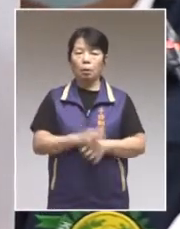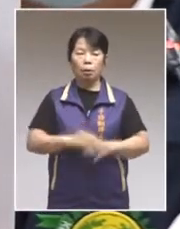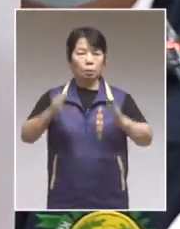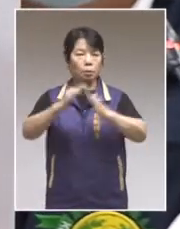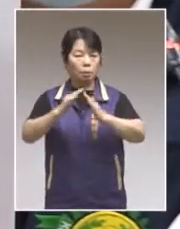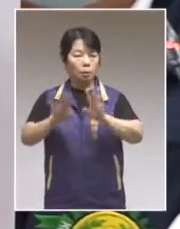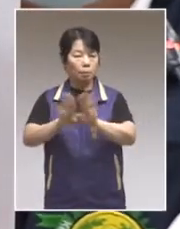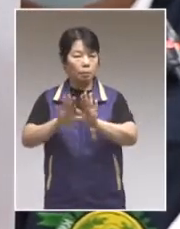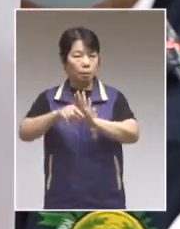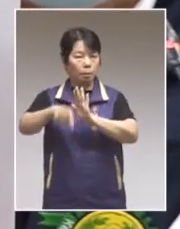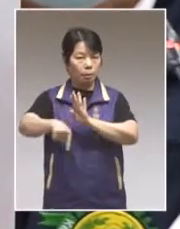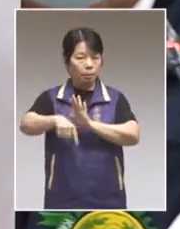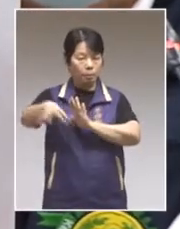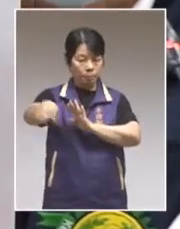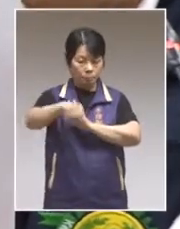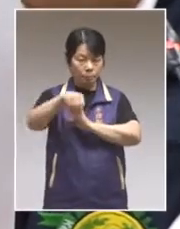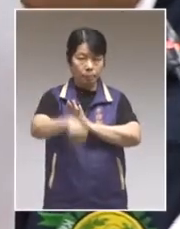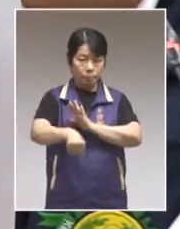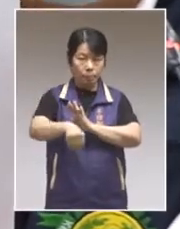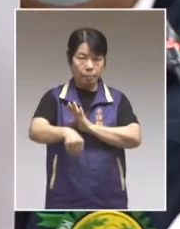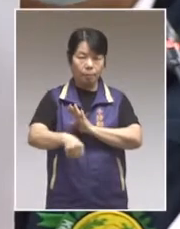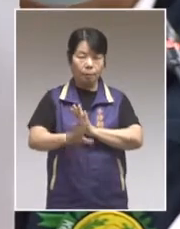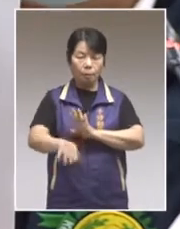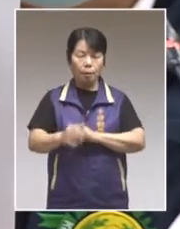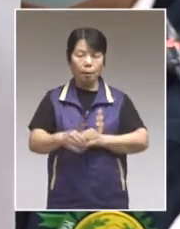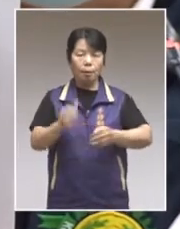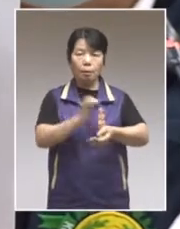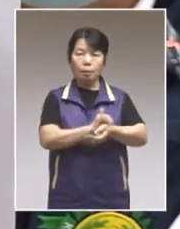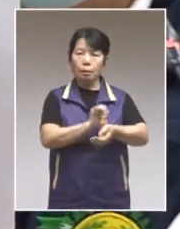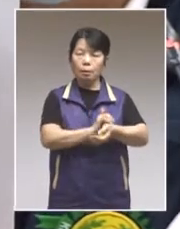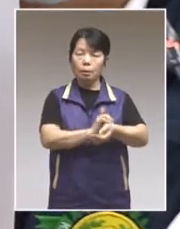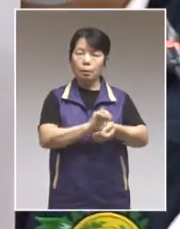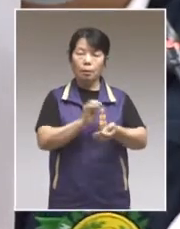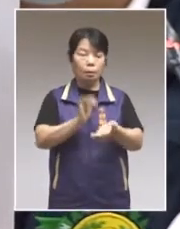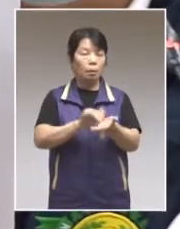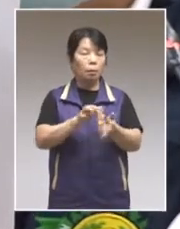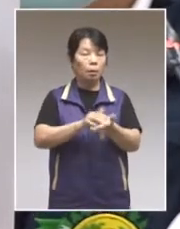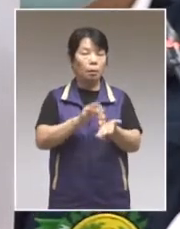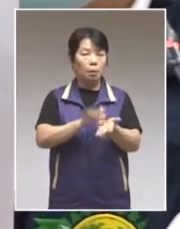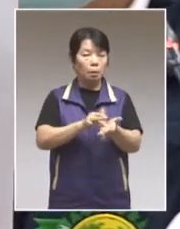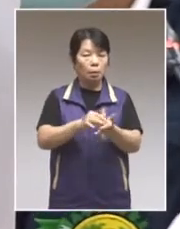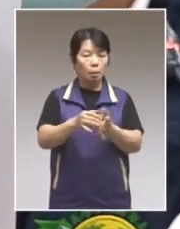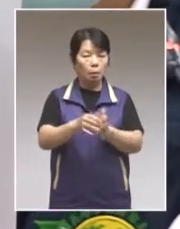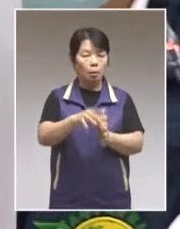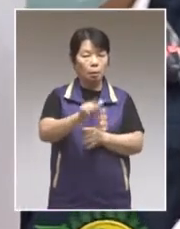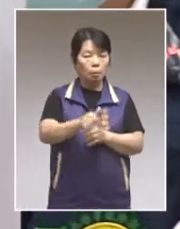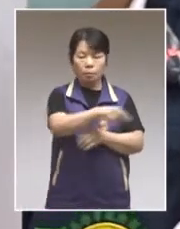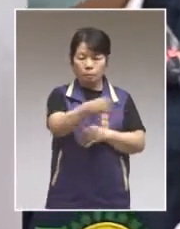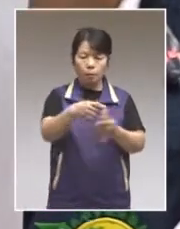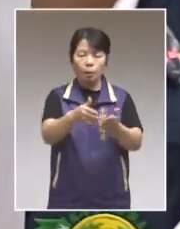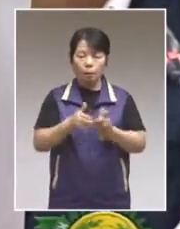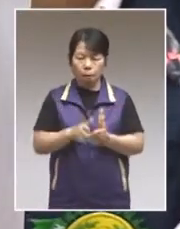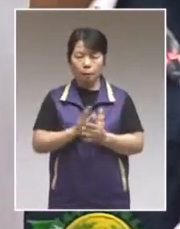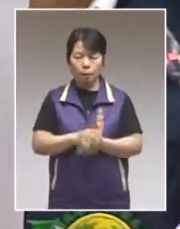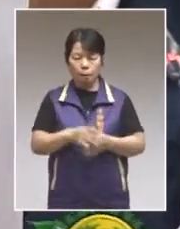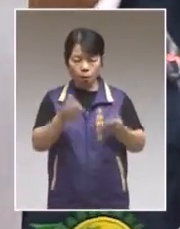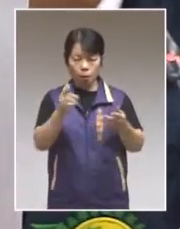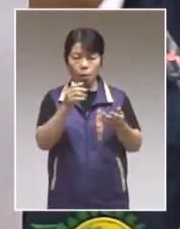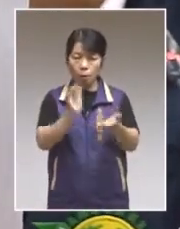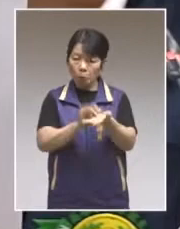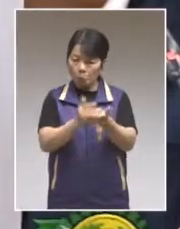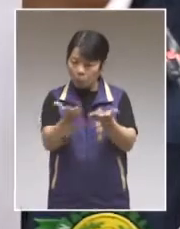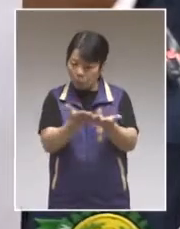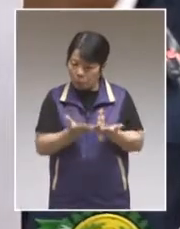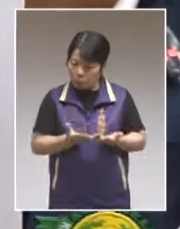或是跟接下来跟药师做通讯核对药品卫教咨询，确保安全。那这里其